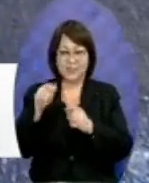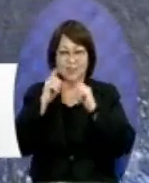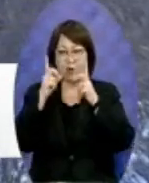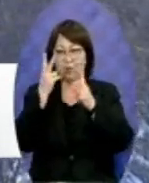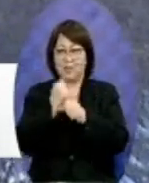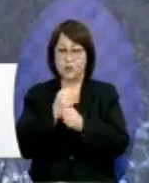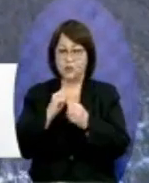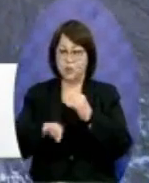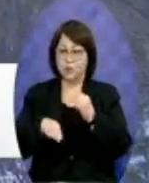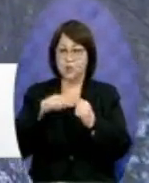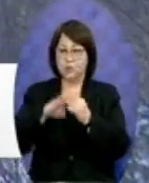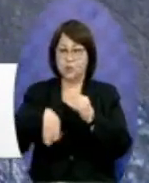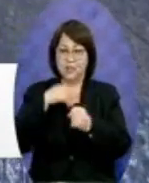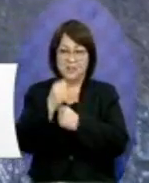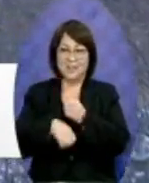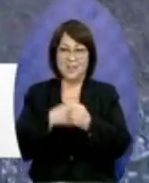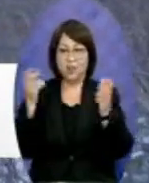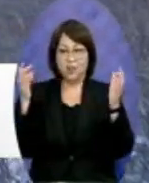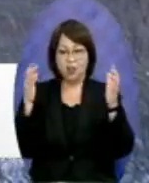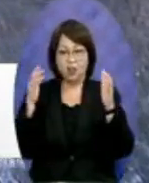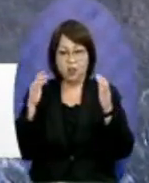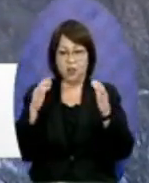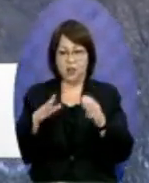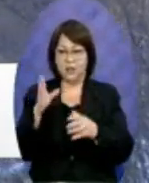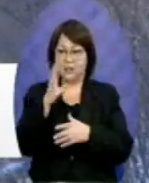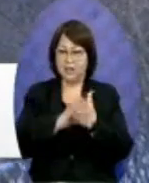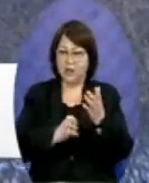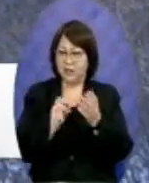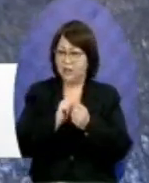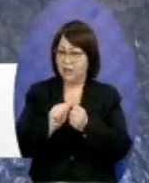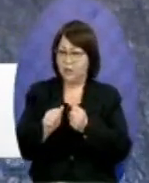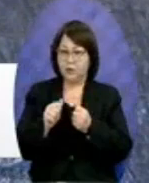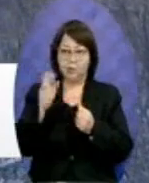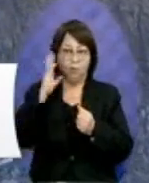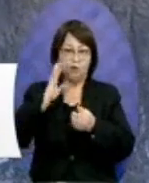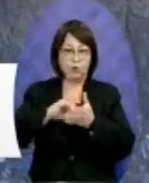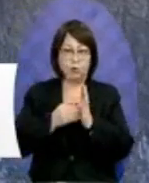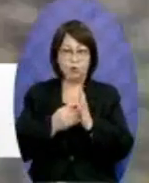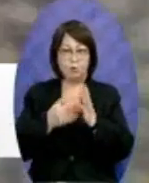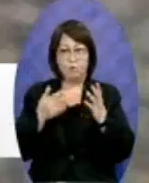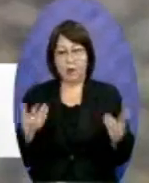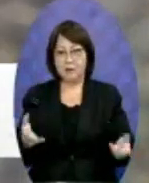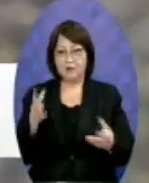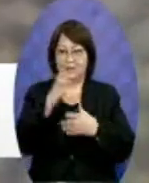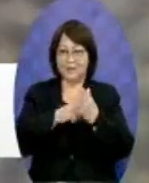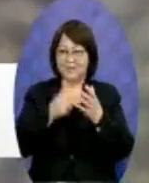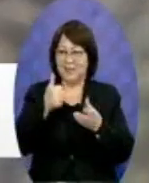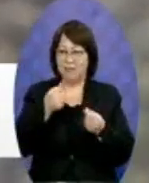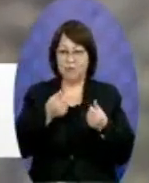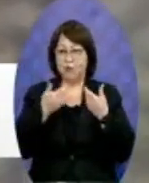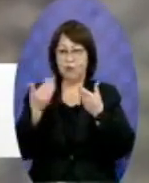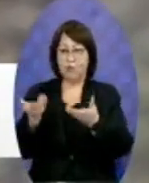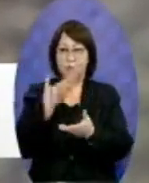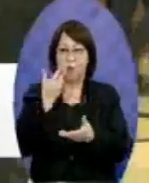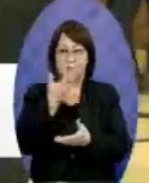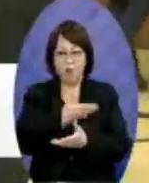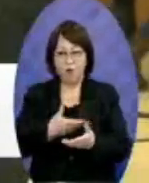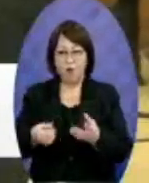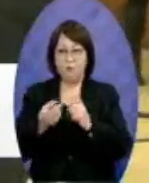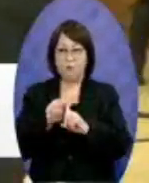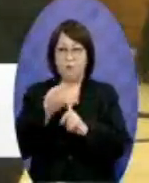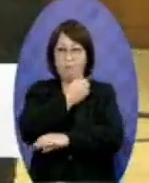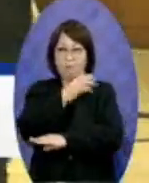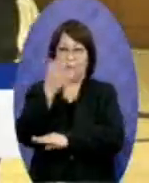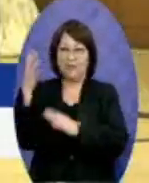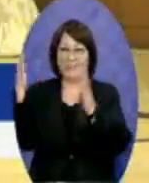байна. Сангуужилт бодлогын алдаанаас болж ойн санг нэмэгдүүлэх боломж хомс болсон гэдгийг ойн инженер хэллээ. Арга